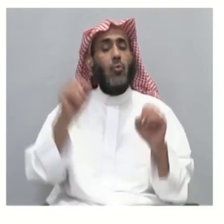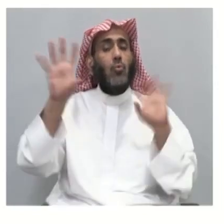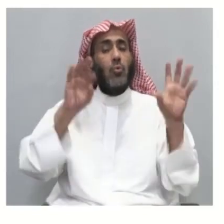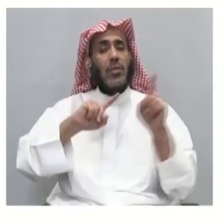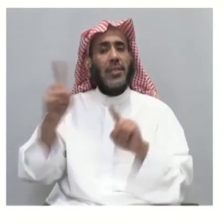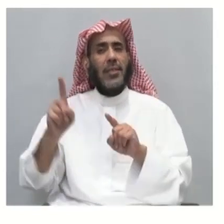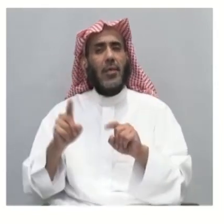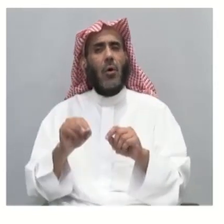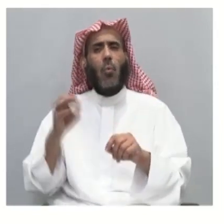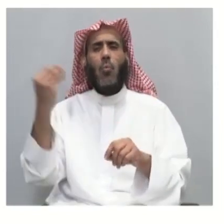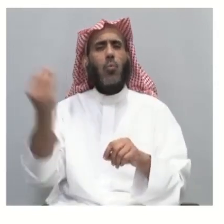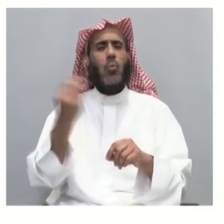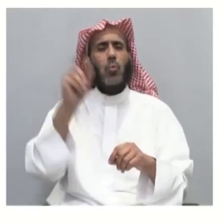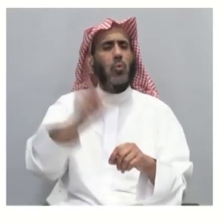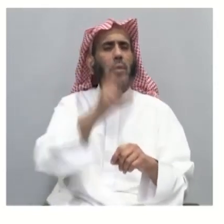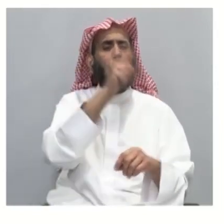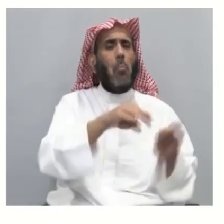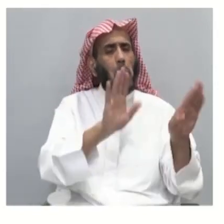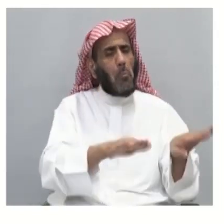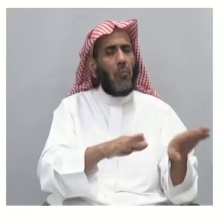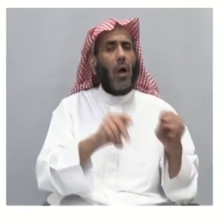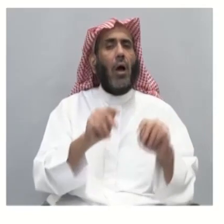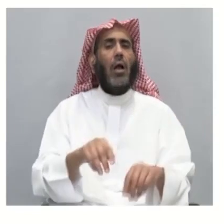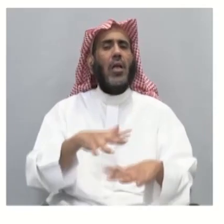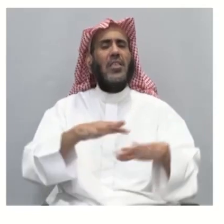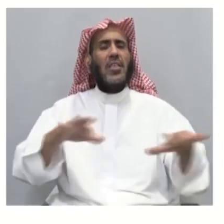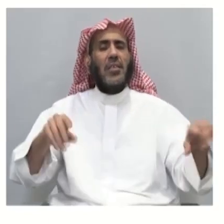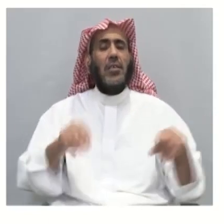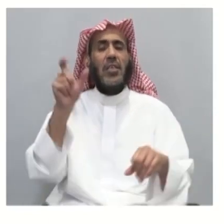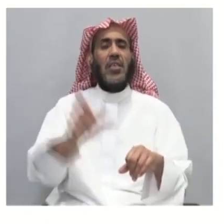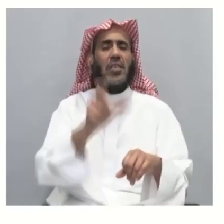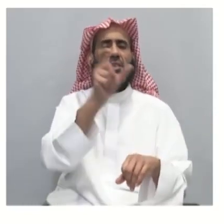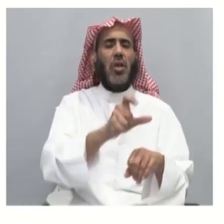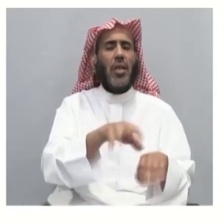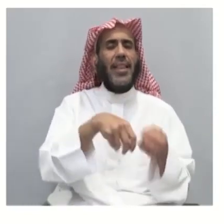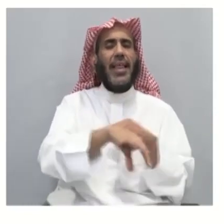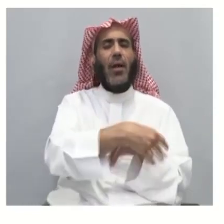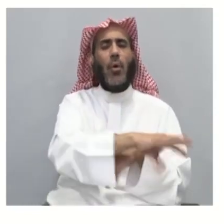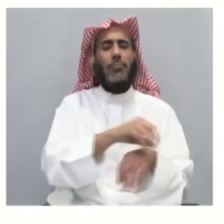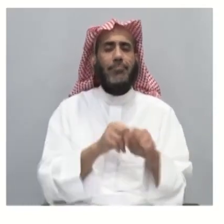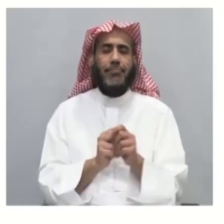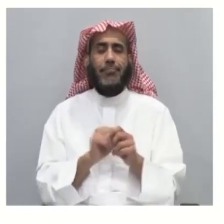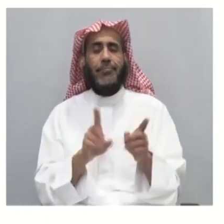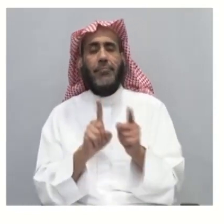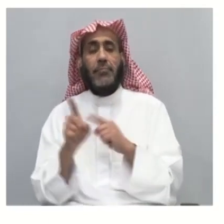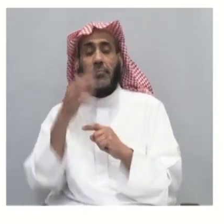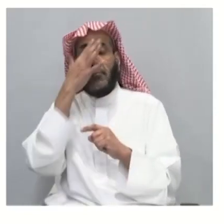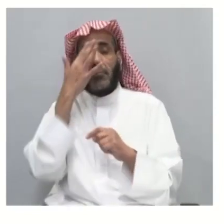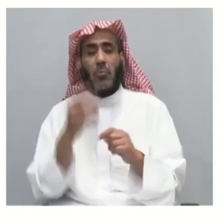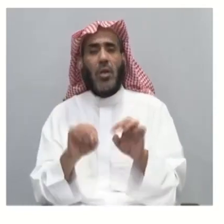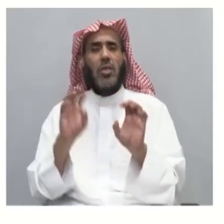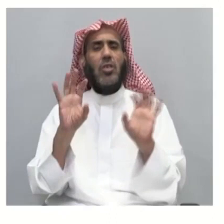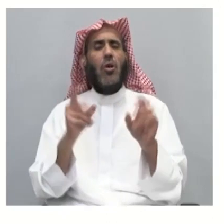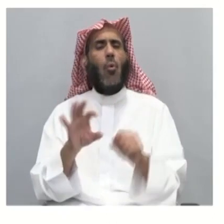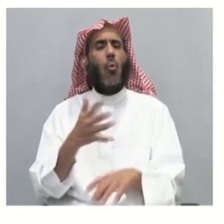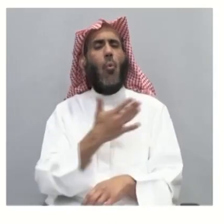ومتنزه ايضا موجودون على الشاطئ نشير الى الى انها شخصيات ثانويه هنا اشرنا الى الاجهزه الامنيه